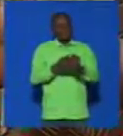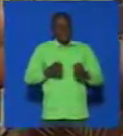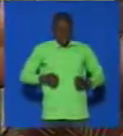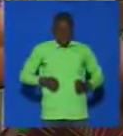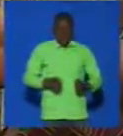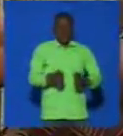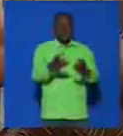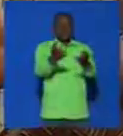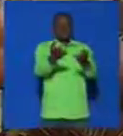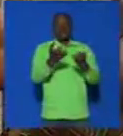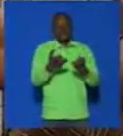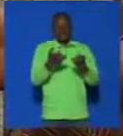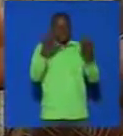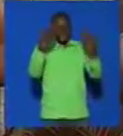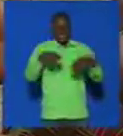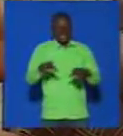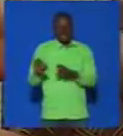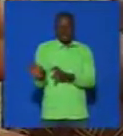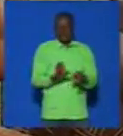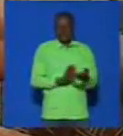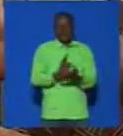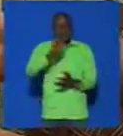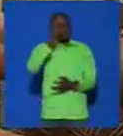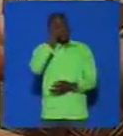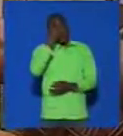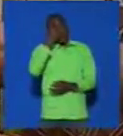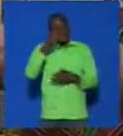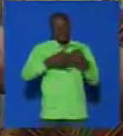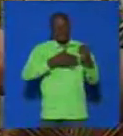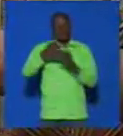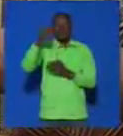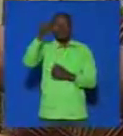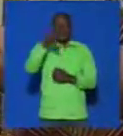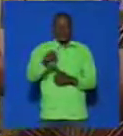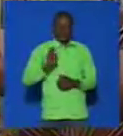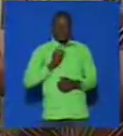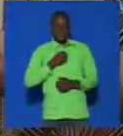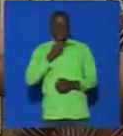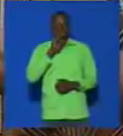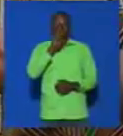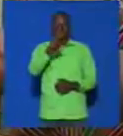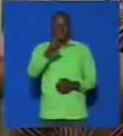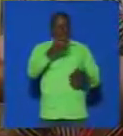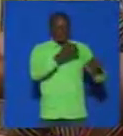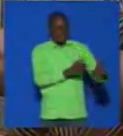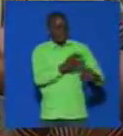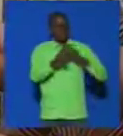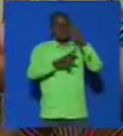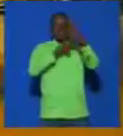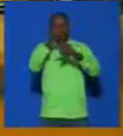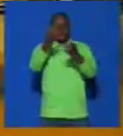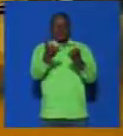volontaires déjà déployés par le gouvernement afin que nous soyons auprès des populations dans le besoin